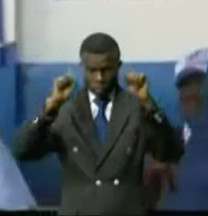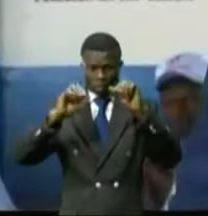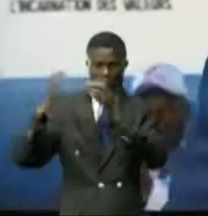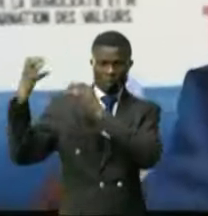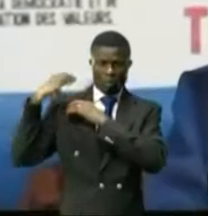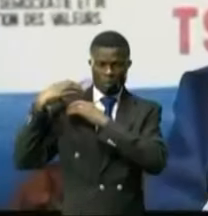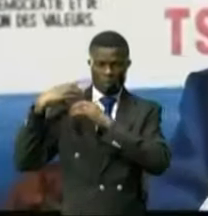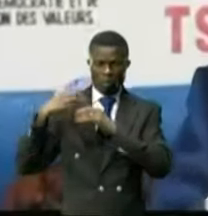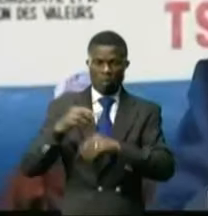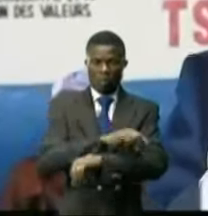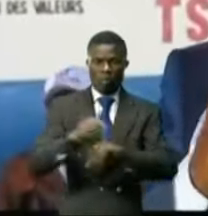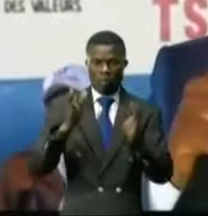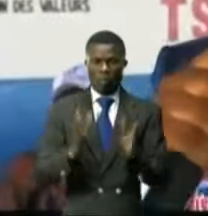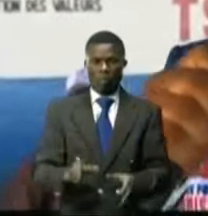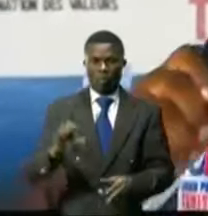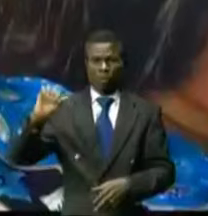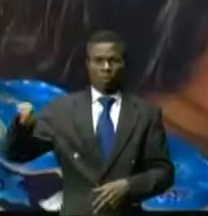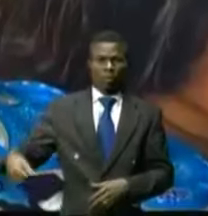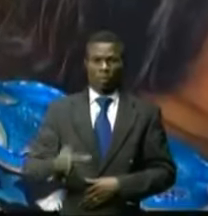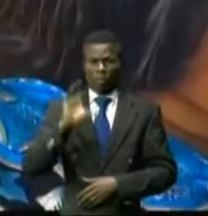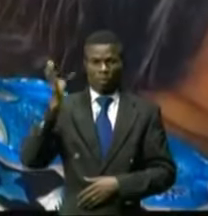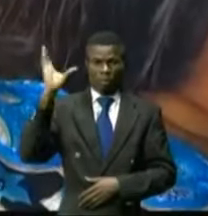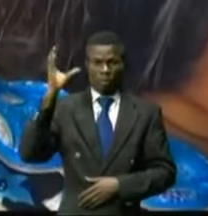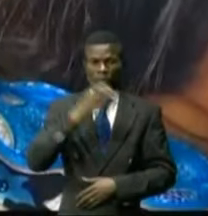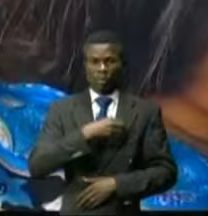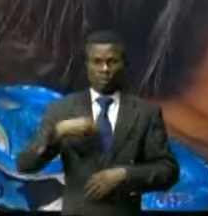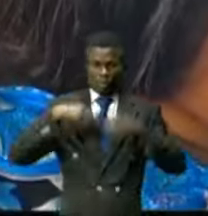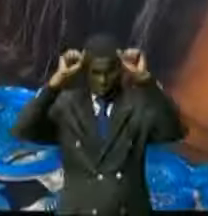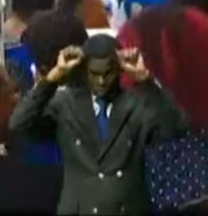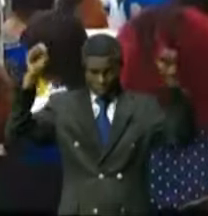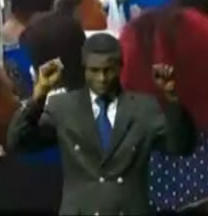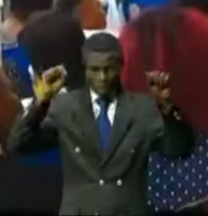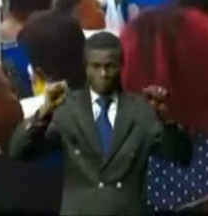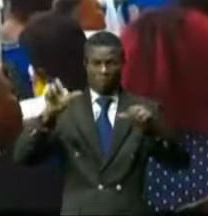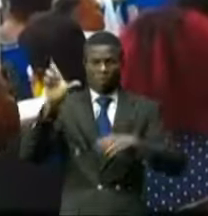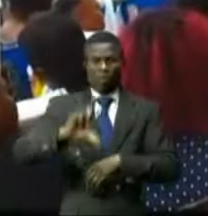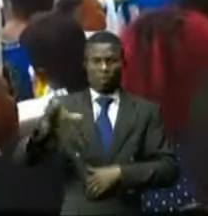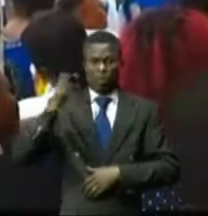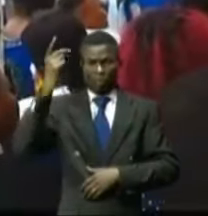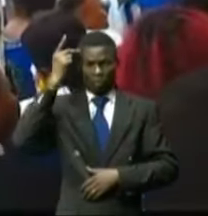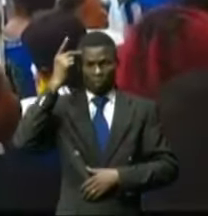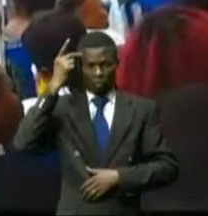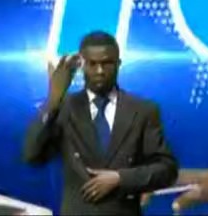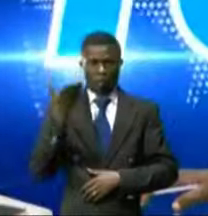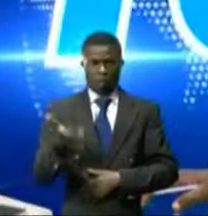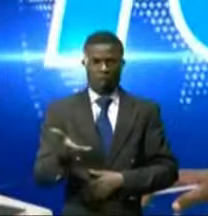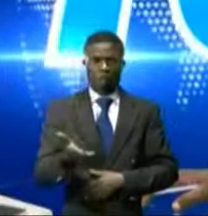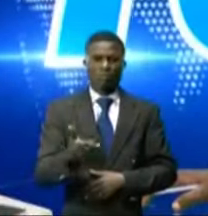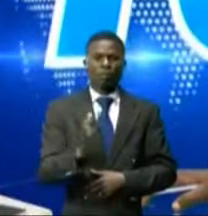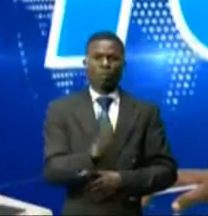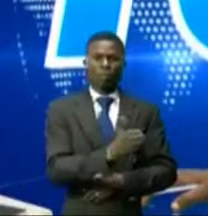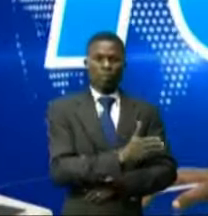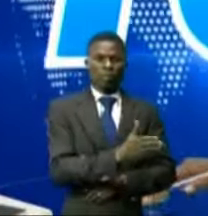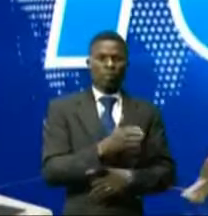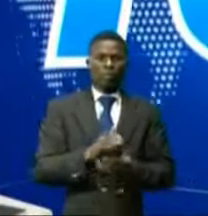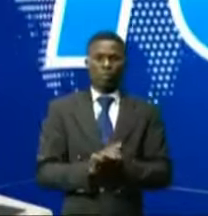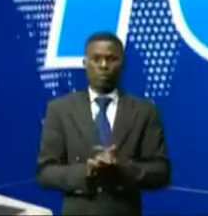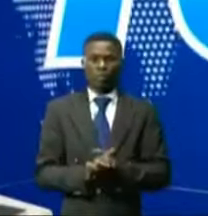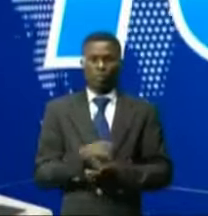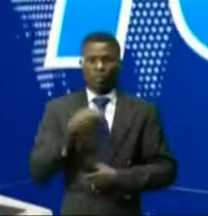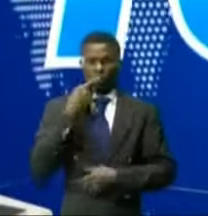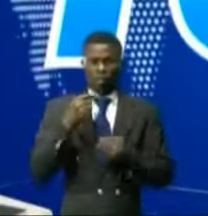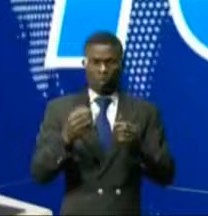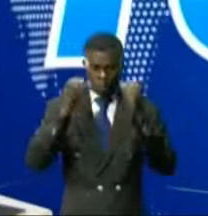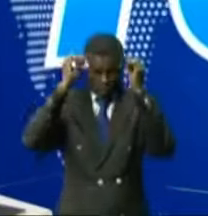l'administration Jean-Pierre Sinji Banza et la présidente de l'UVT Kinshasa, Lydie Moukeba.